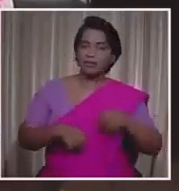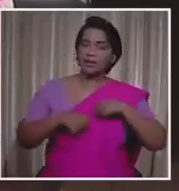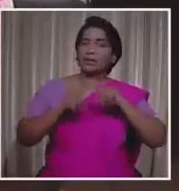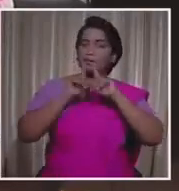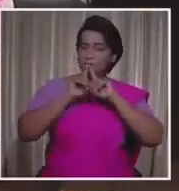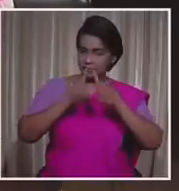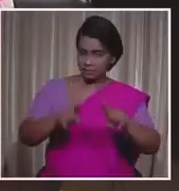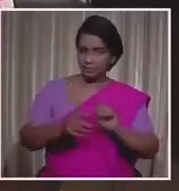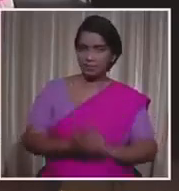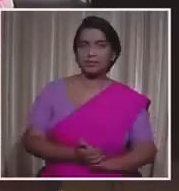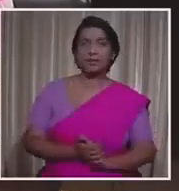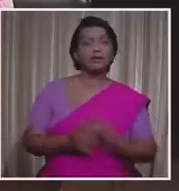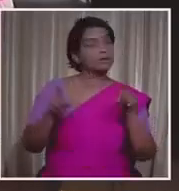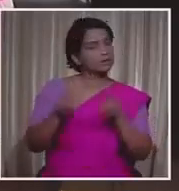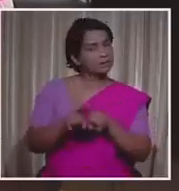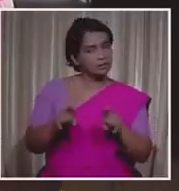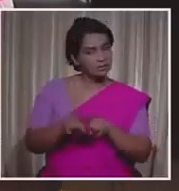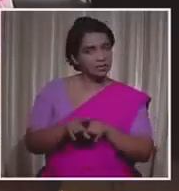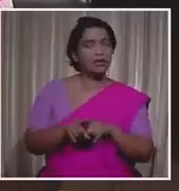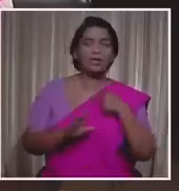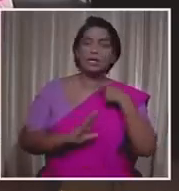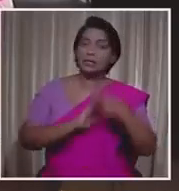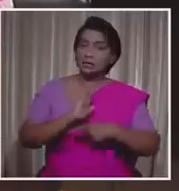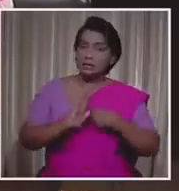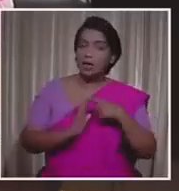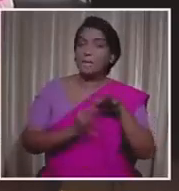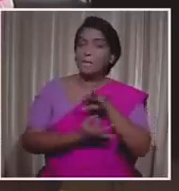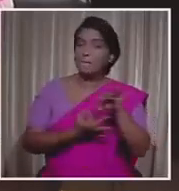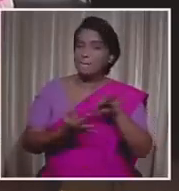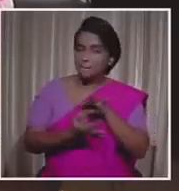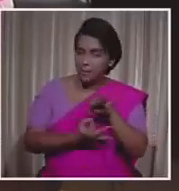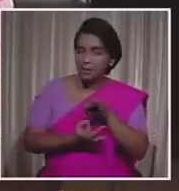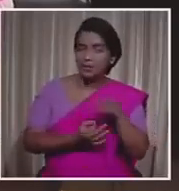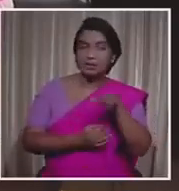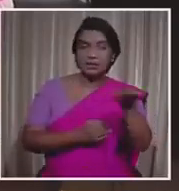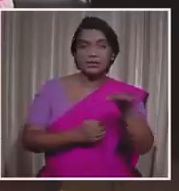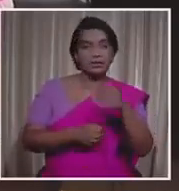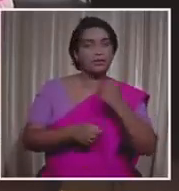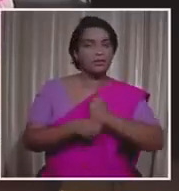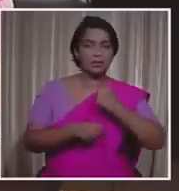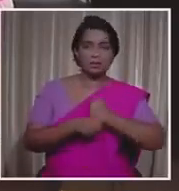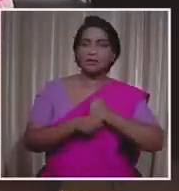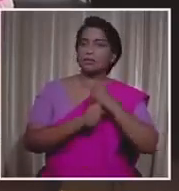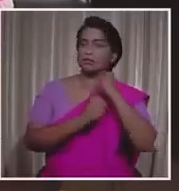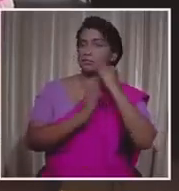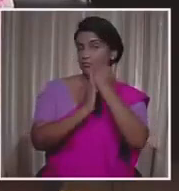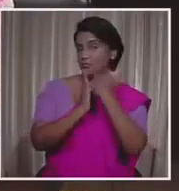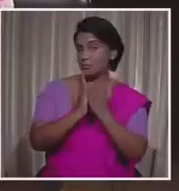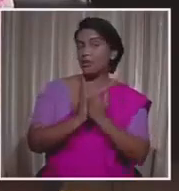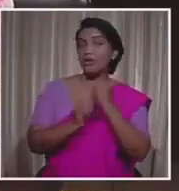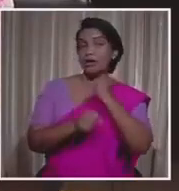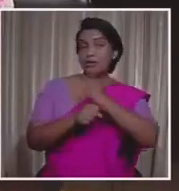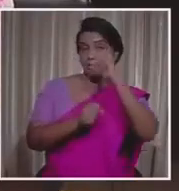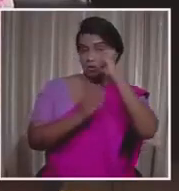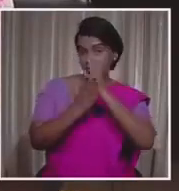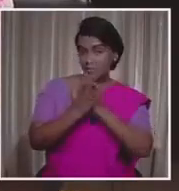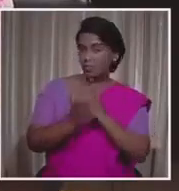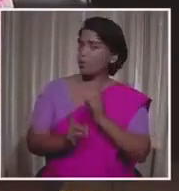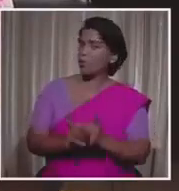දැනුම් දෙමි. ඒ අනුව ශ්‍රී ලංකා ප්‍රජාතාන්ත්‍රික සමාජවාදී ජනරජයේ ආණ්ඩුක්‍රම ව්‍යවස්ථාව